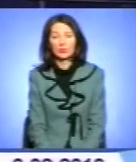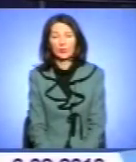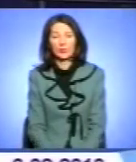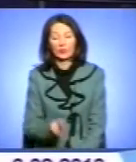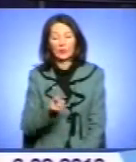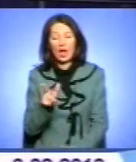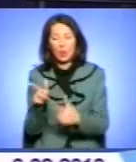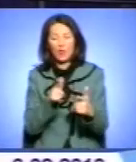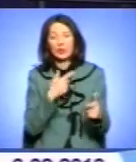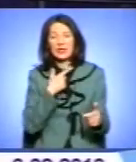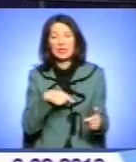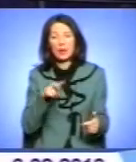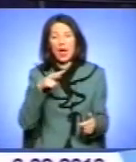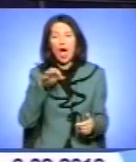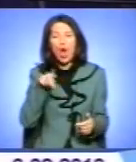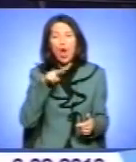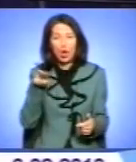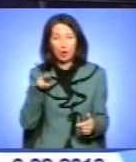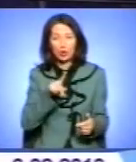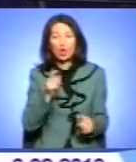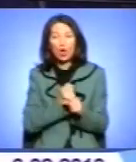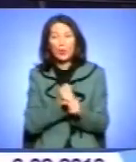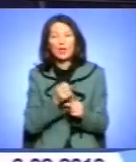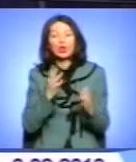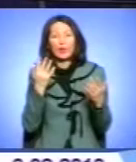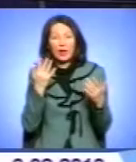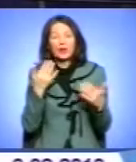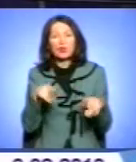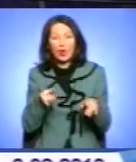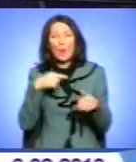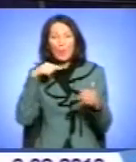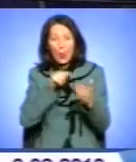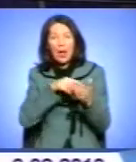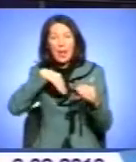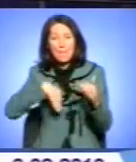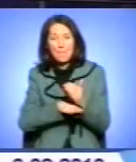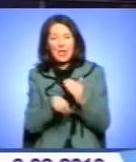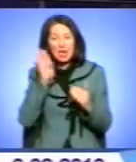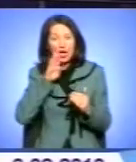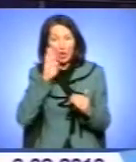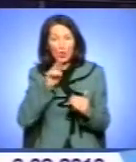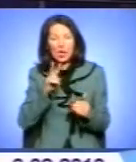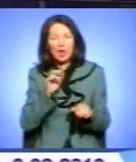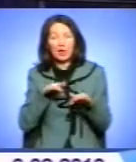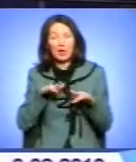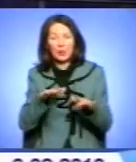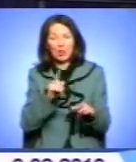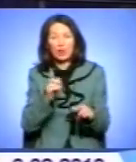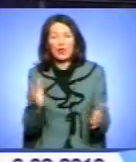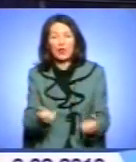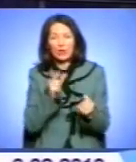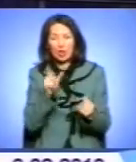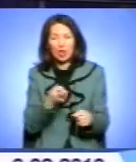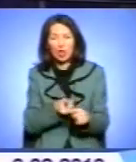Як поводити себе на льоду і що робити, якщо ви все ж таки потрапили під кригу? Як діяти, щоб врятувати людину, яка стала беззахисною